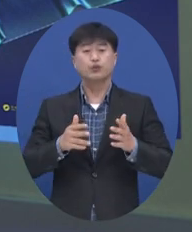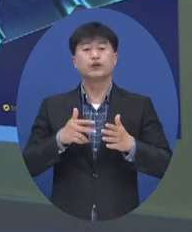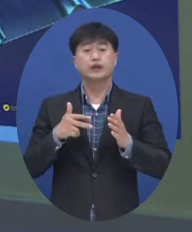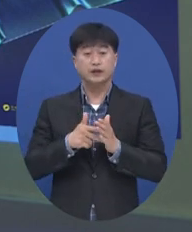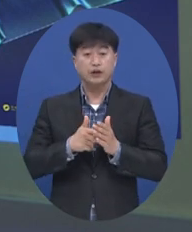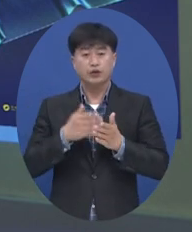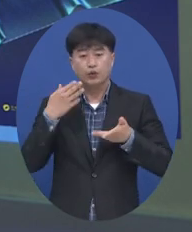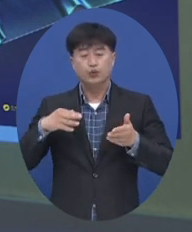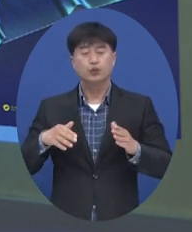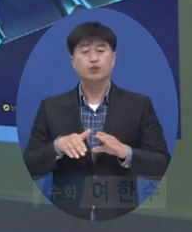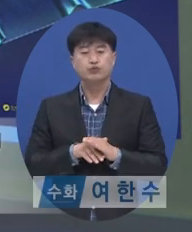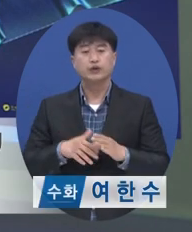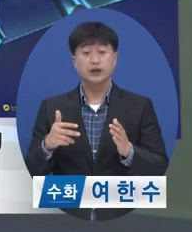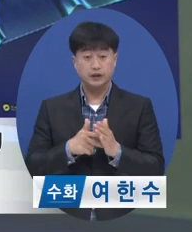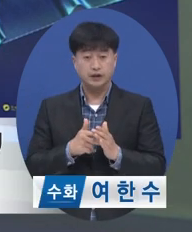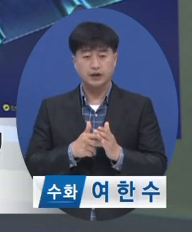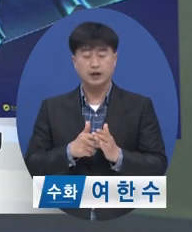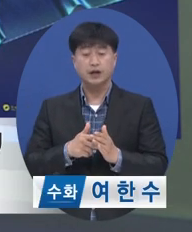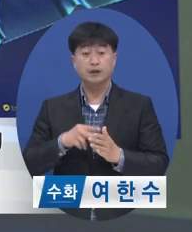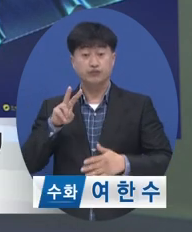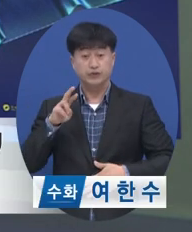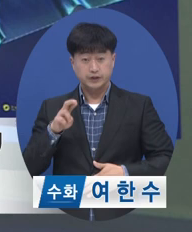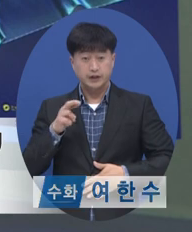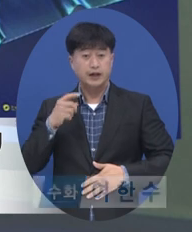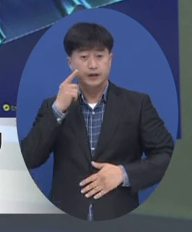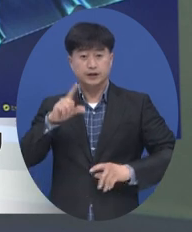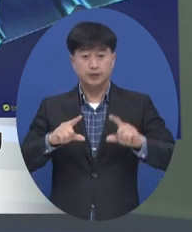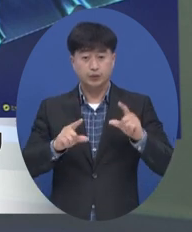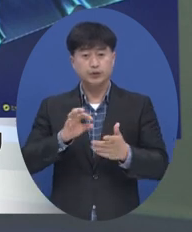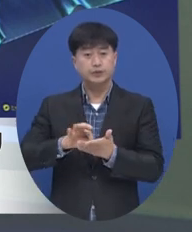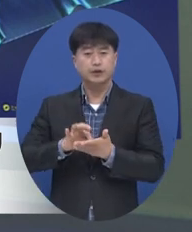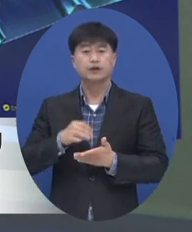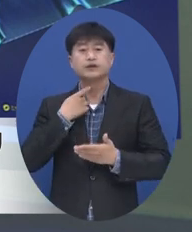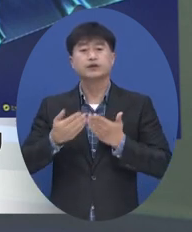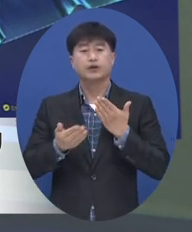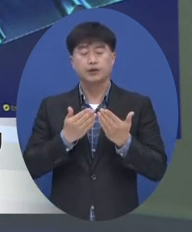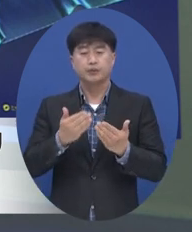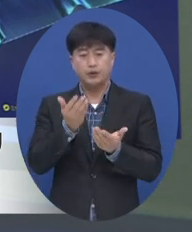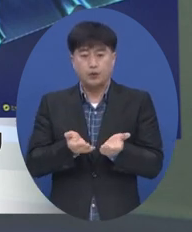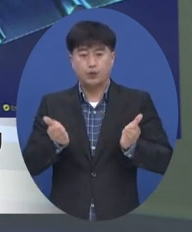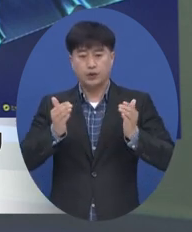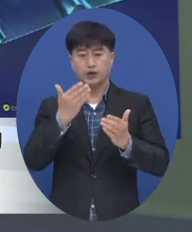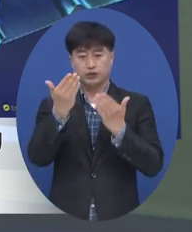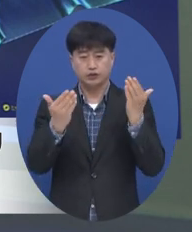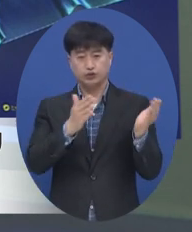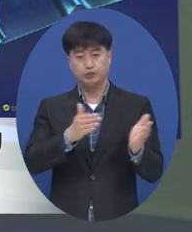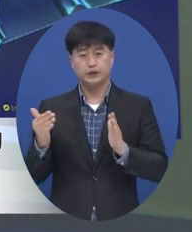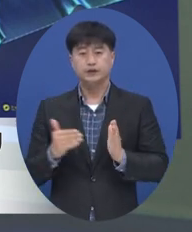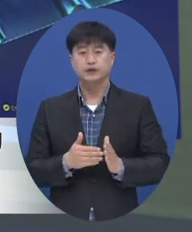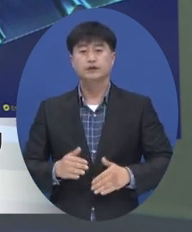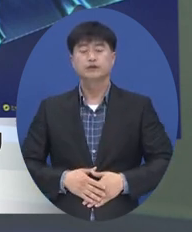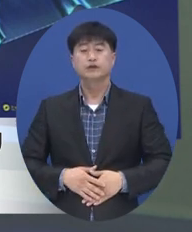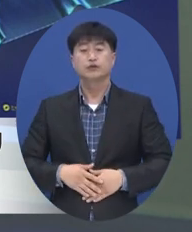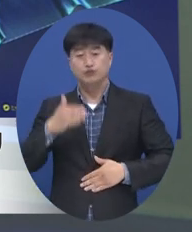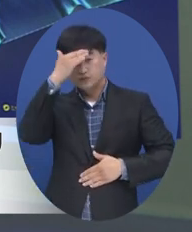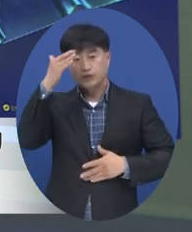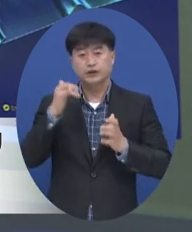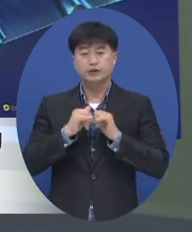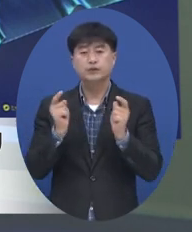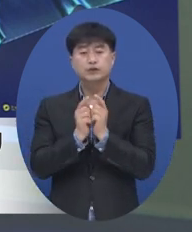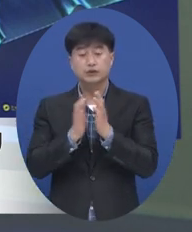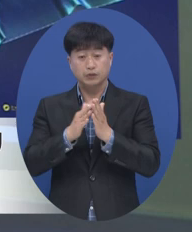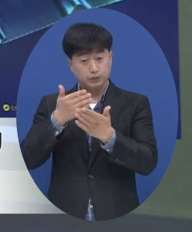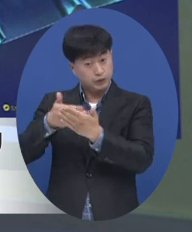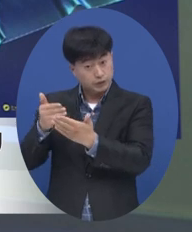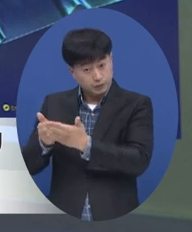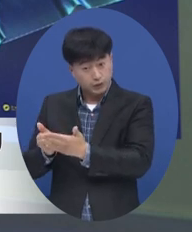한국도자재단과 경기문화재단이 증강현실과 가상현실을 활용한 체험형 도자전시를 마련했습니다. 관람객들은 직접